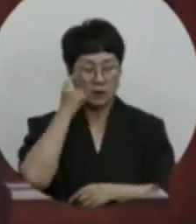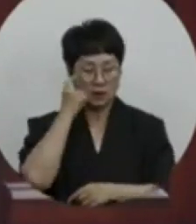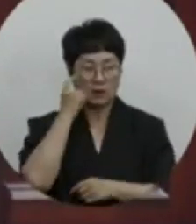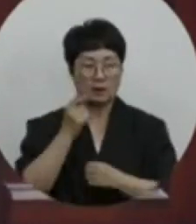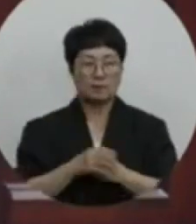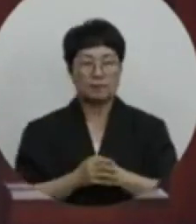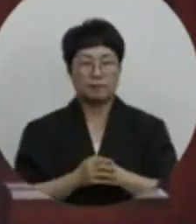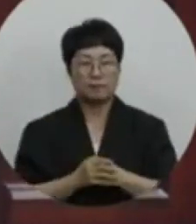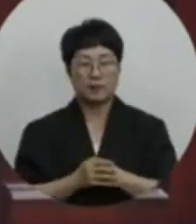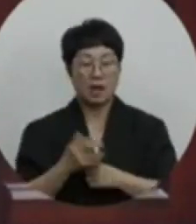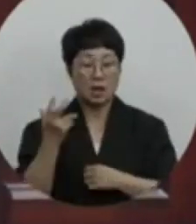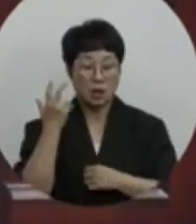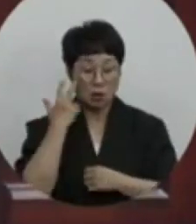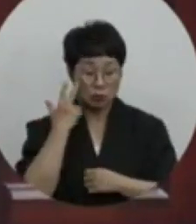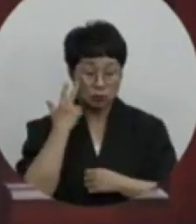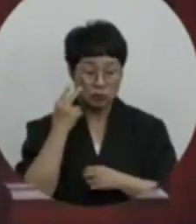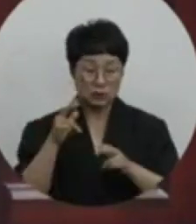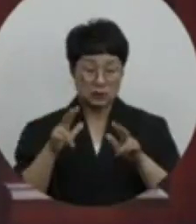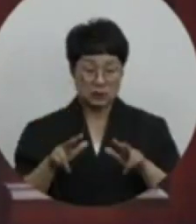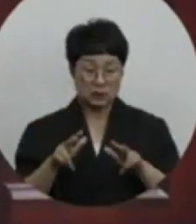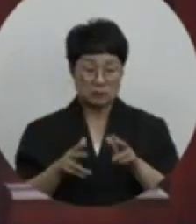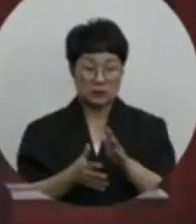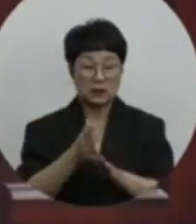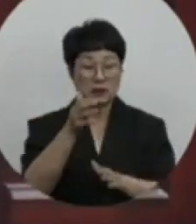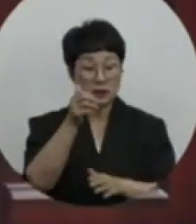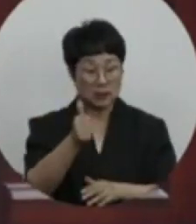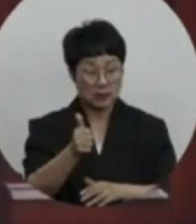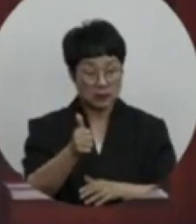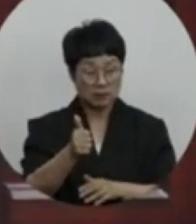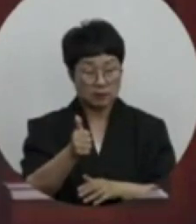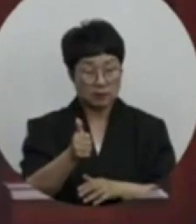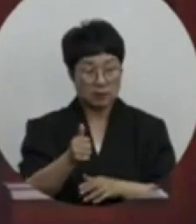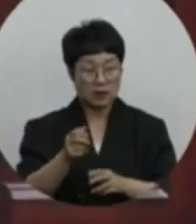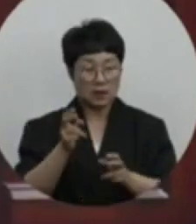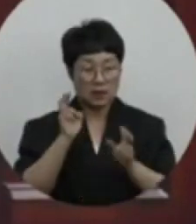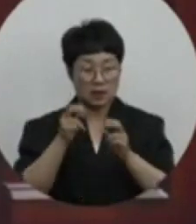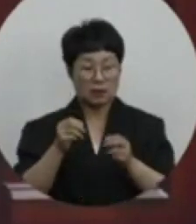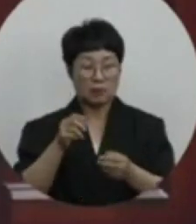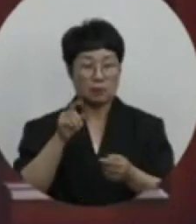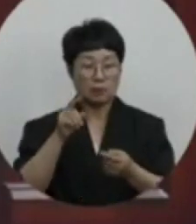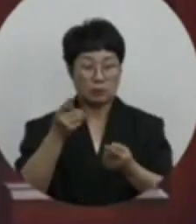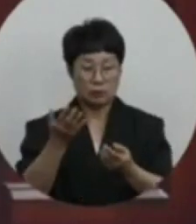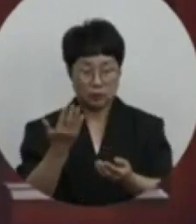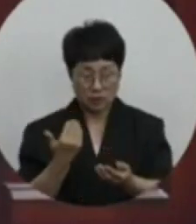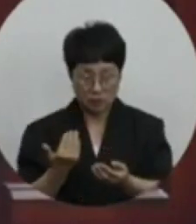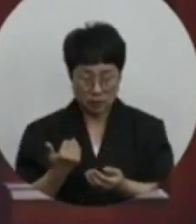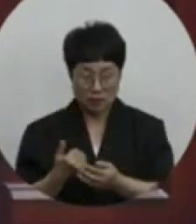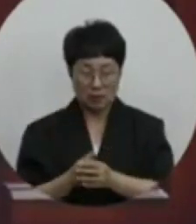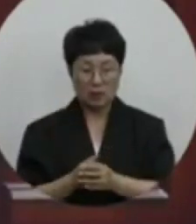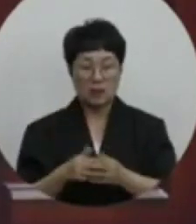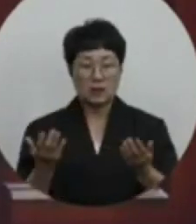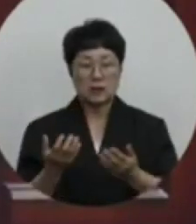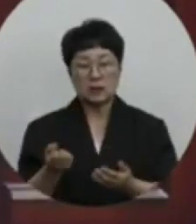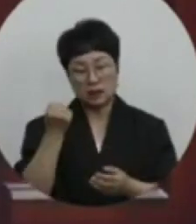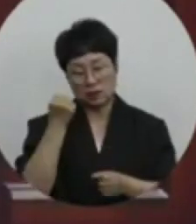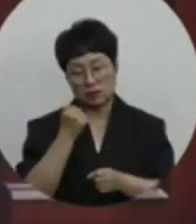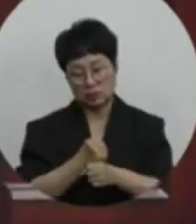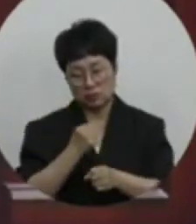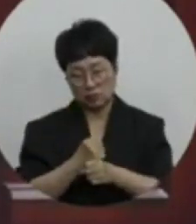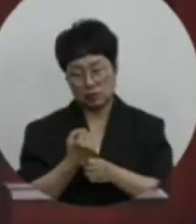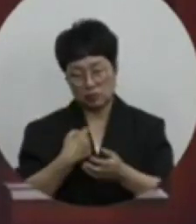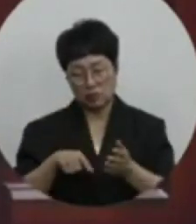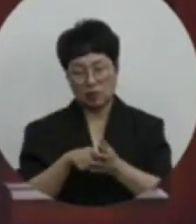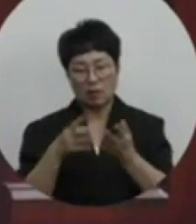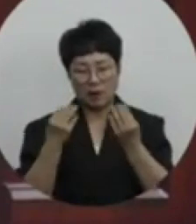생각합니다. 여주시는 지금 이충우 시장님께서 기업 유치와 일자리 창출을 위한 많은 노력을